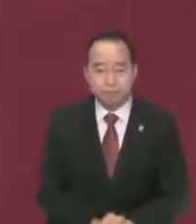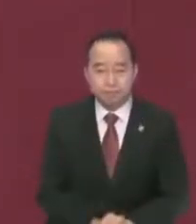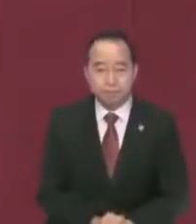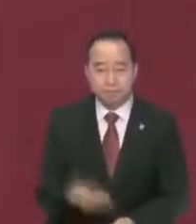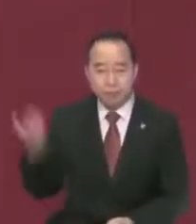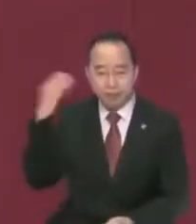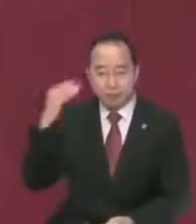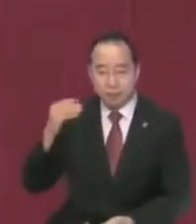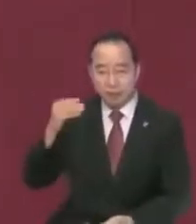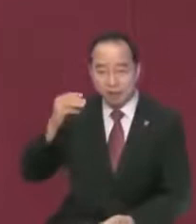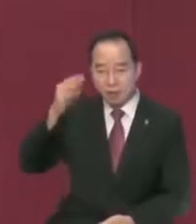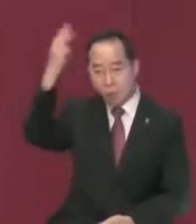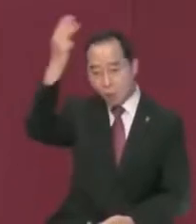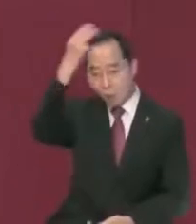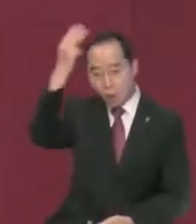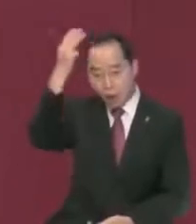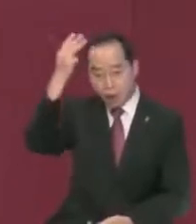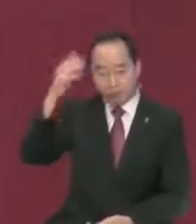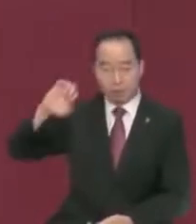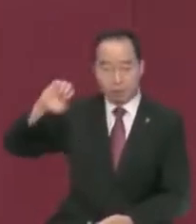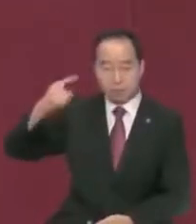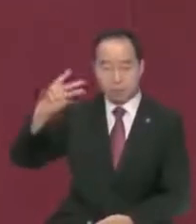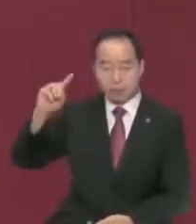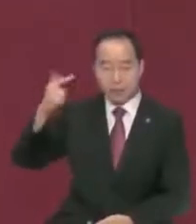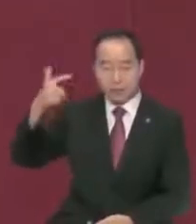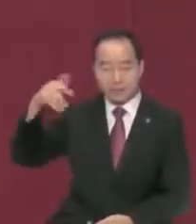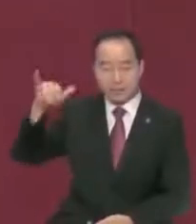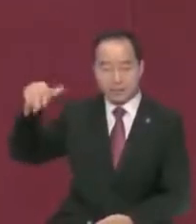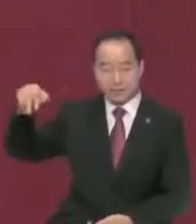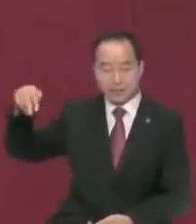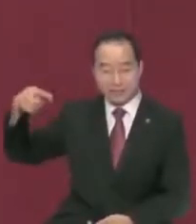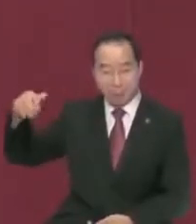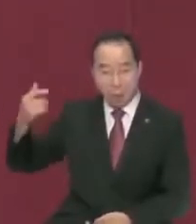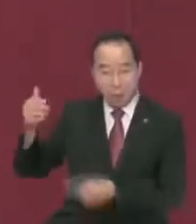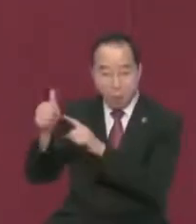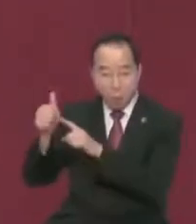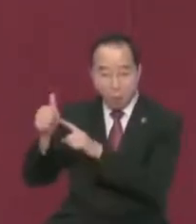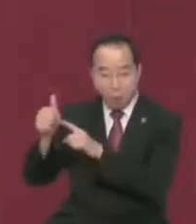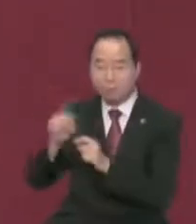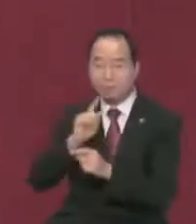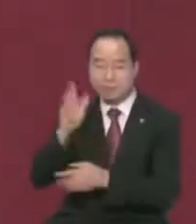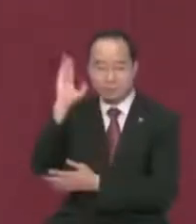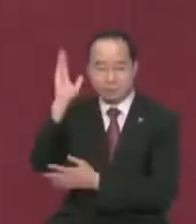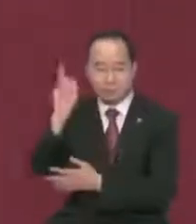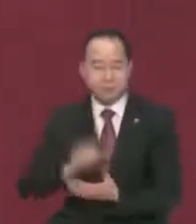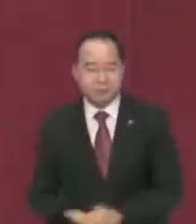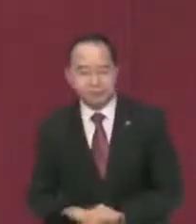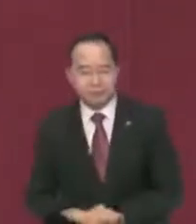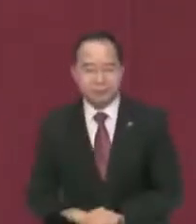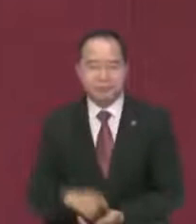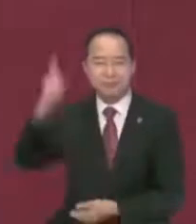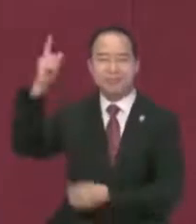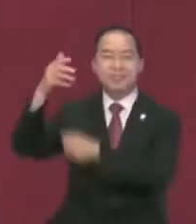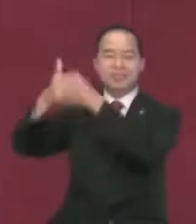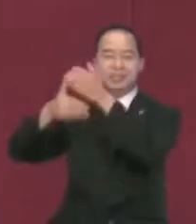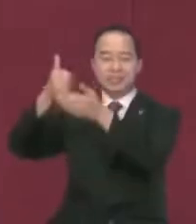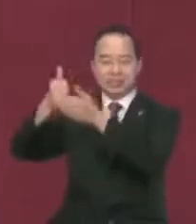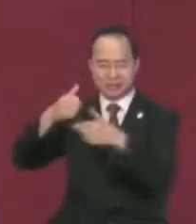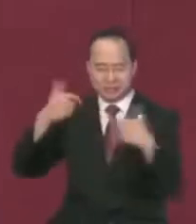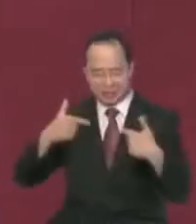프란치스코 교황님은 말씀하셨습니다. 신은 늘 용서한다. 인간은 가끔